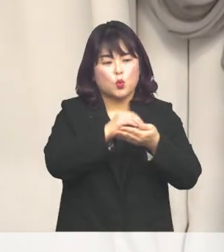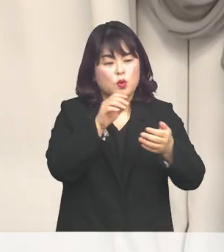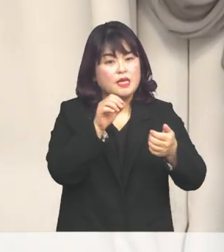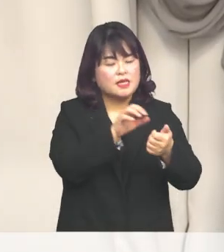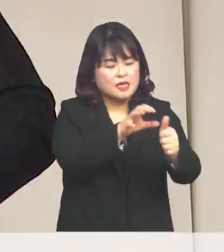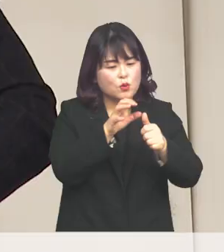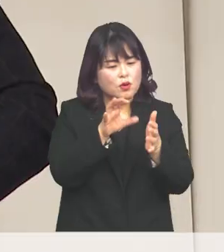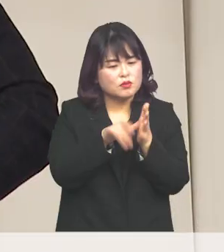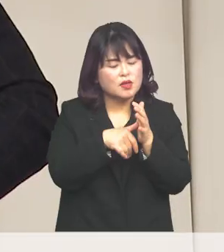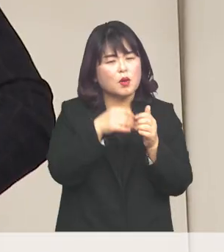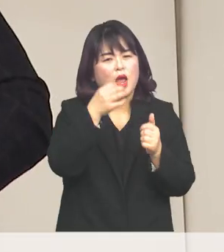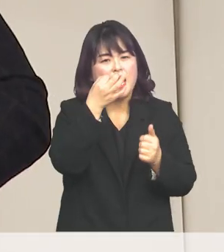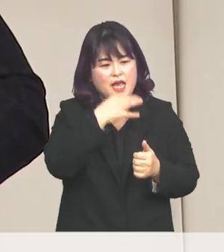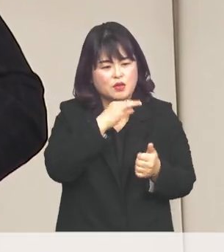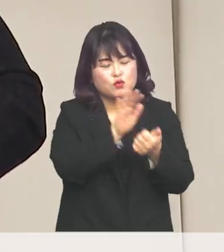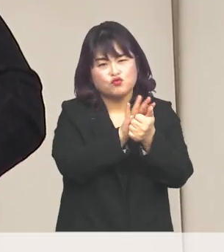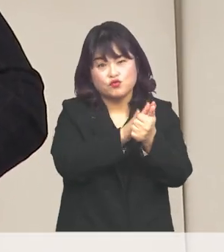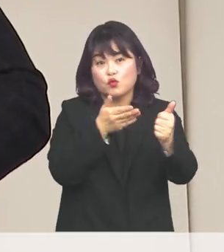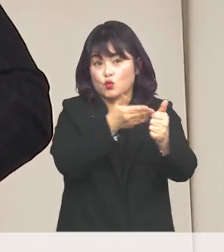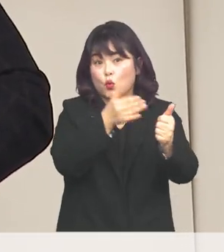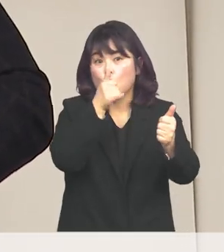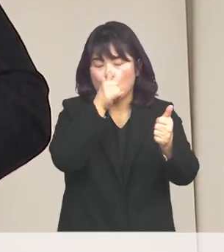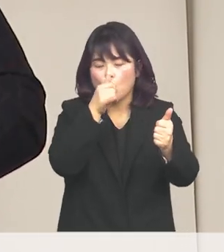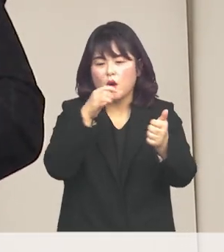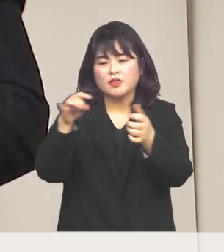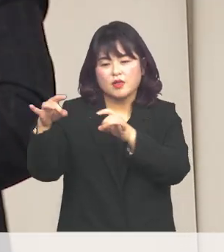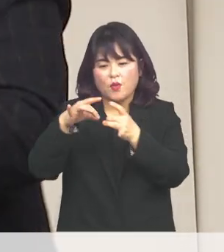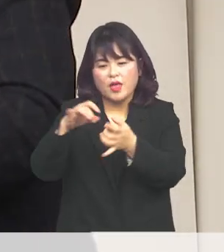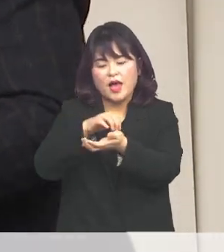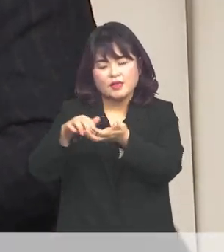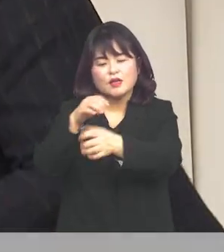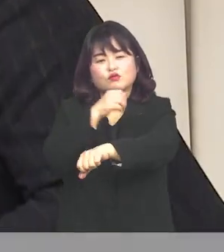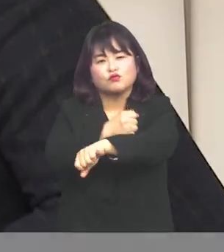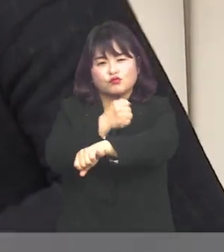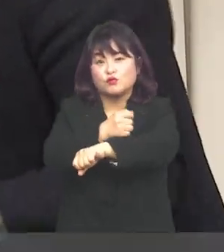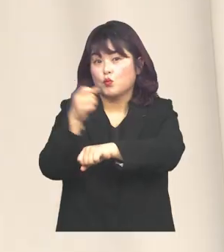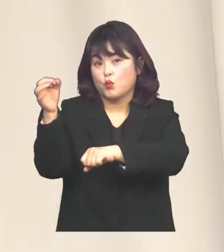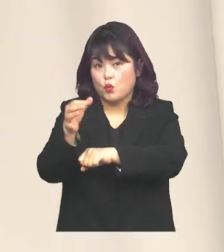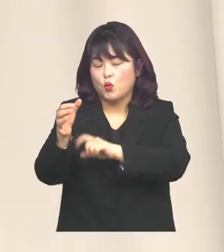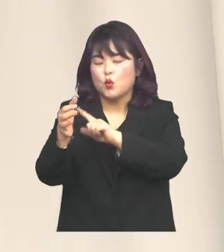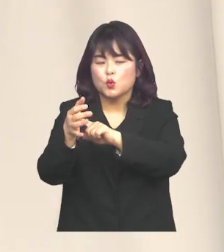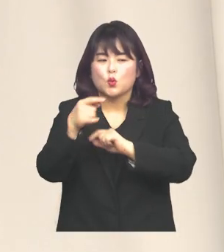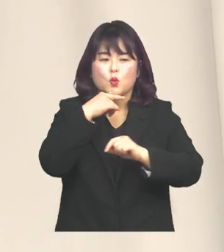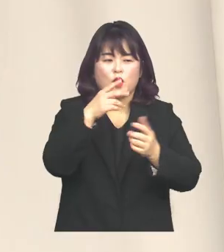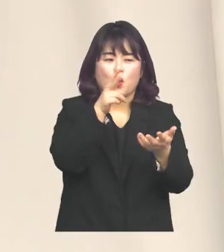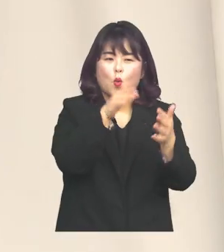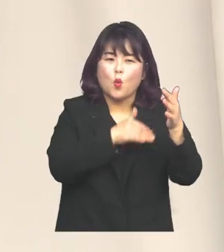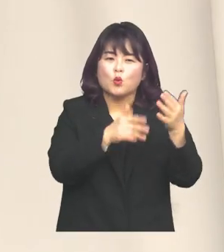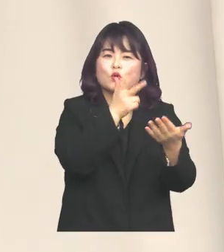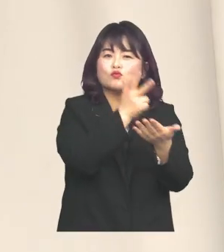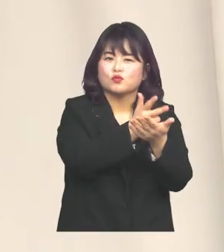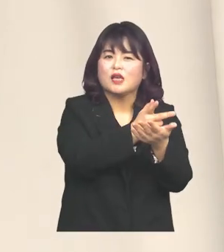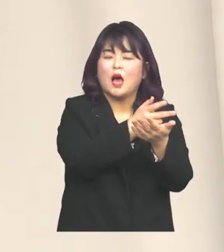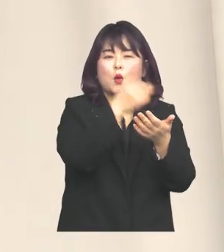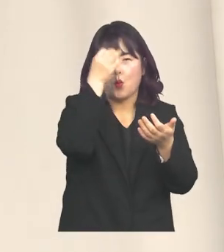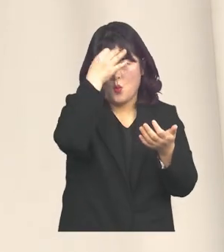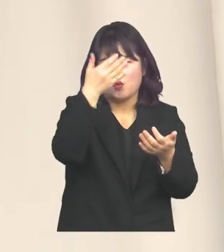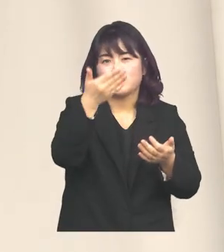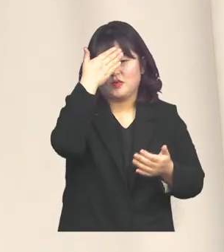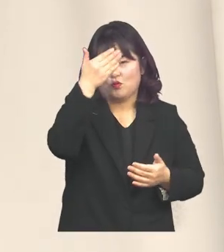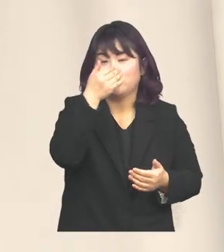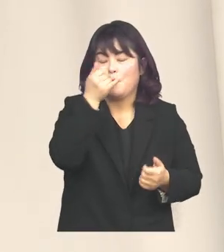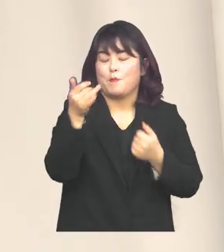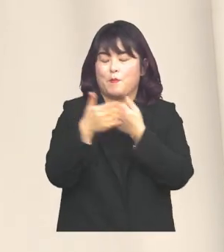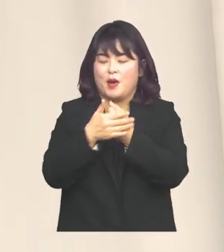농협은행을 이용할 때 예금 대출 금리를 우대하고 전자금융 수수료 면제, 용인시 공영주차장 이용 요금 면제,